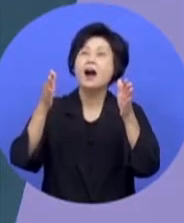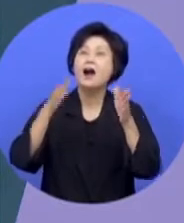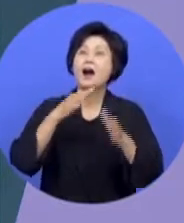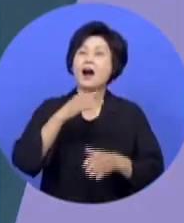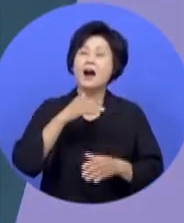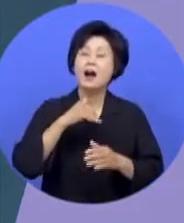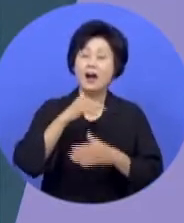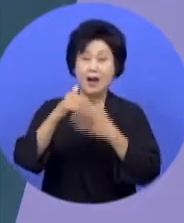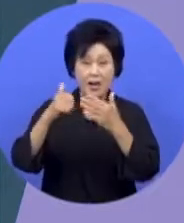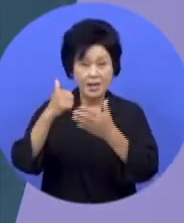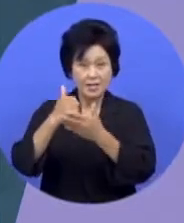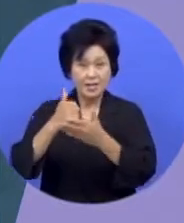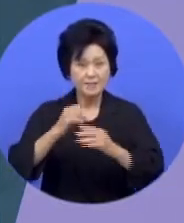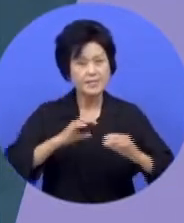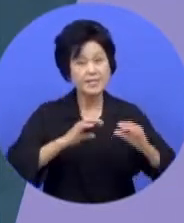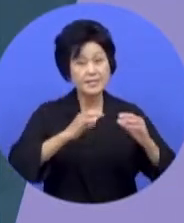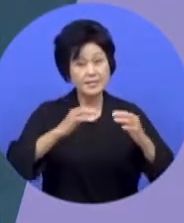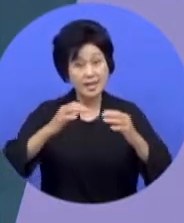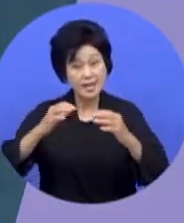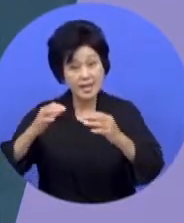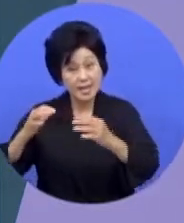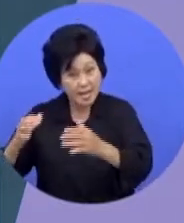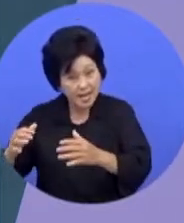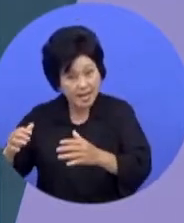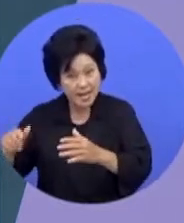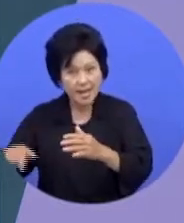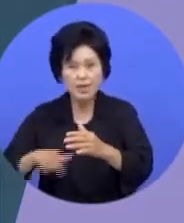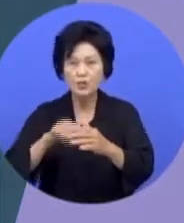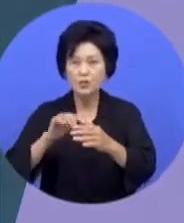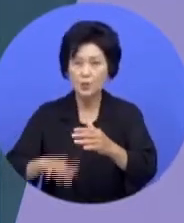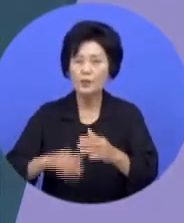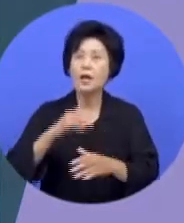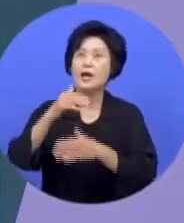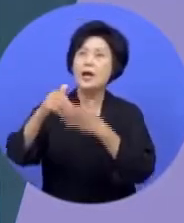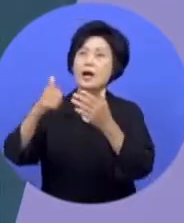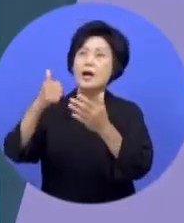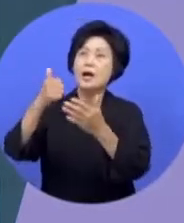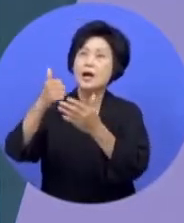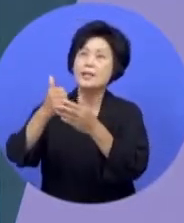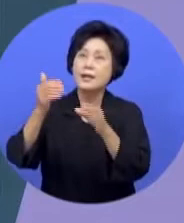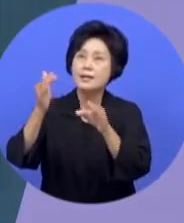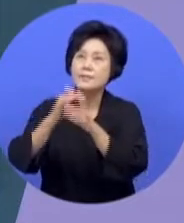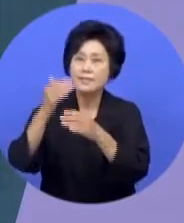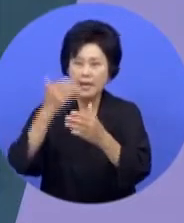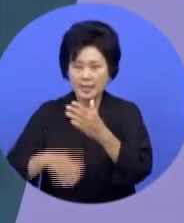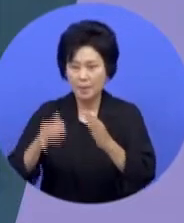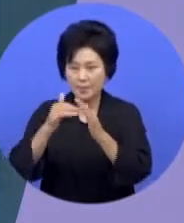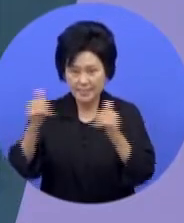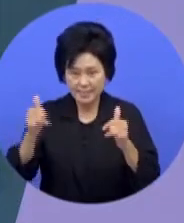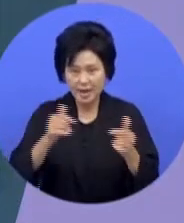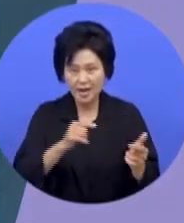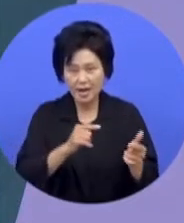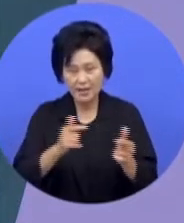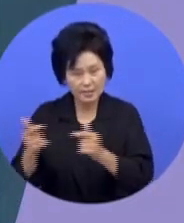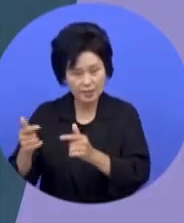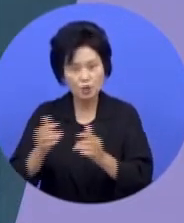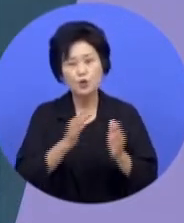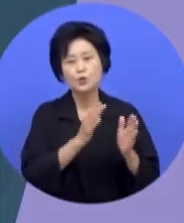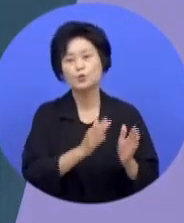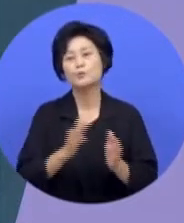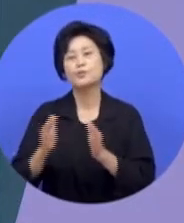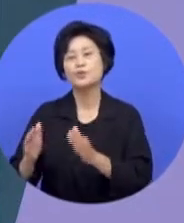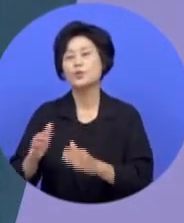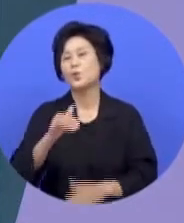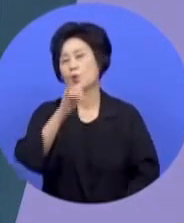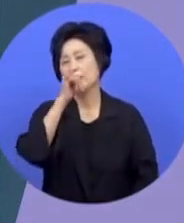열방 가운데서 예. 하나님의 남은 자들을 이렇게 예. 키우고 준비시켜 나가고 계시는구나 라는 생각이 들면서 굉장히